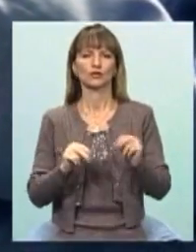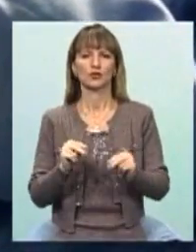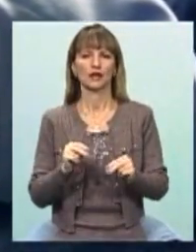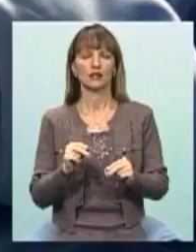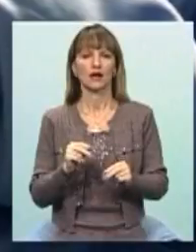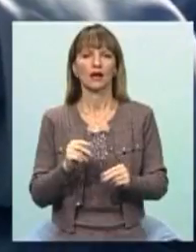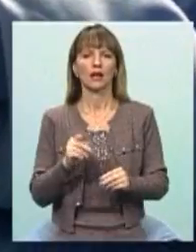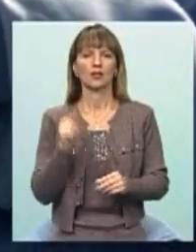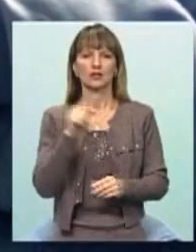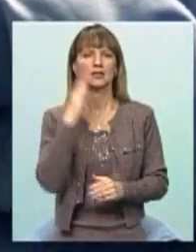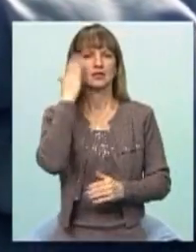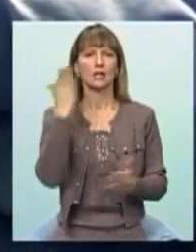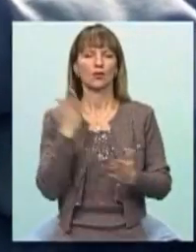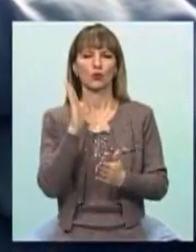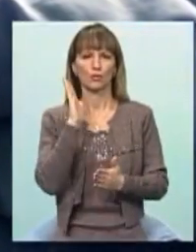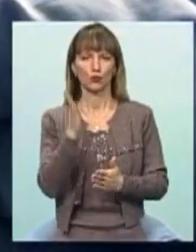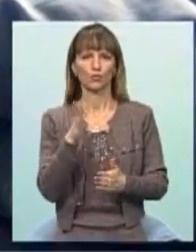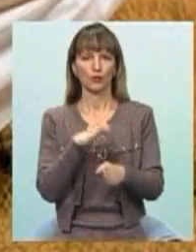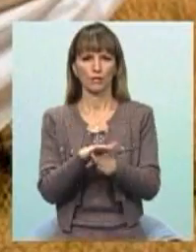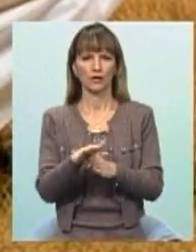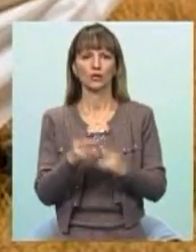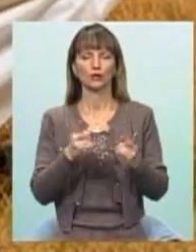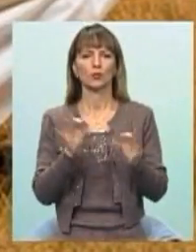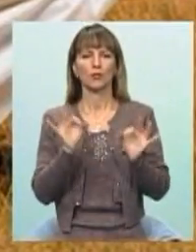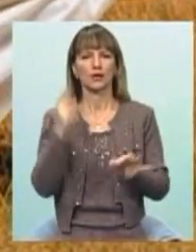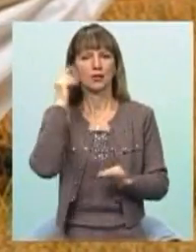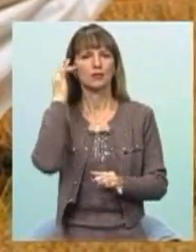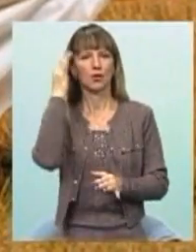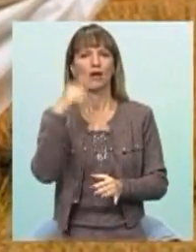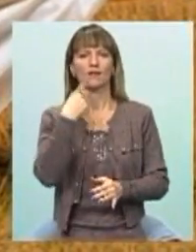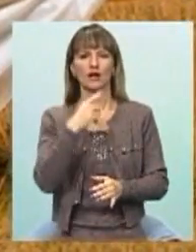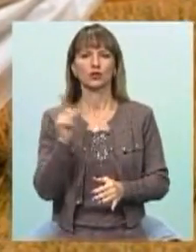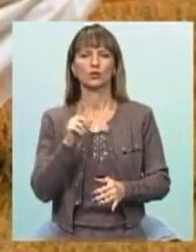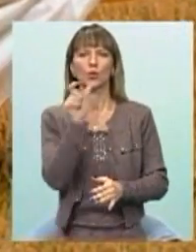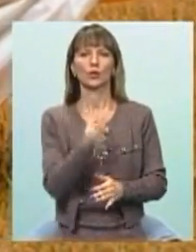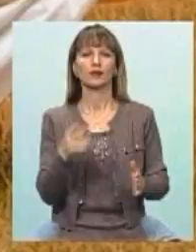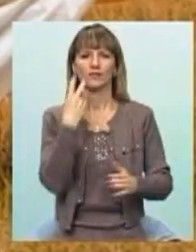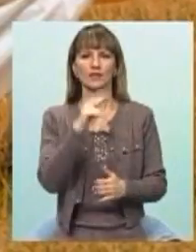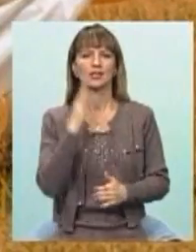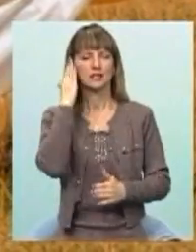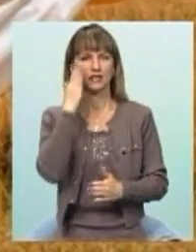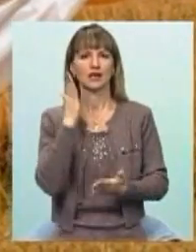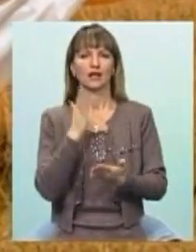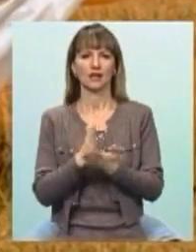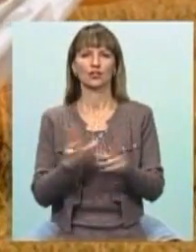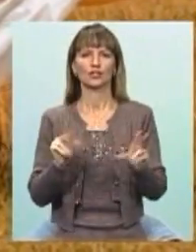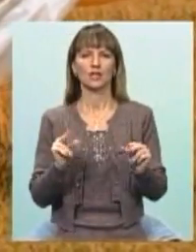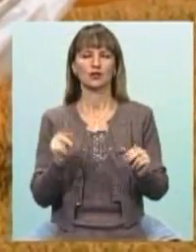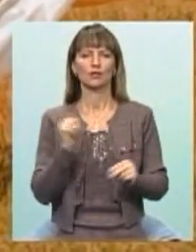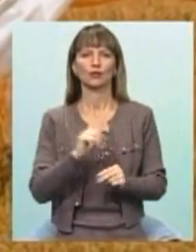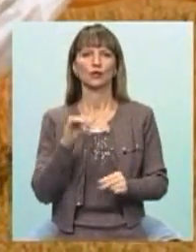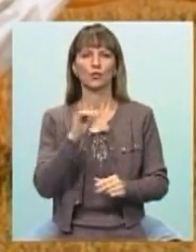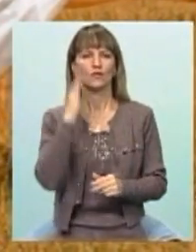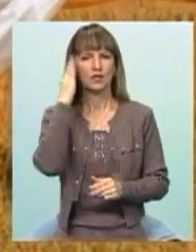сни, але тут треба ще вміти їх правильно трактувати. Психологи стверджують, що люди, які бачать сни, є щасливими. Тому що у